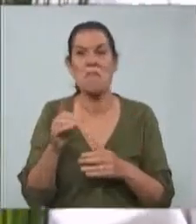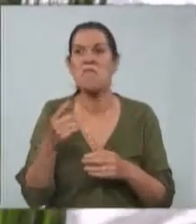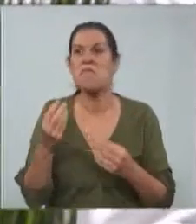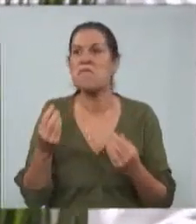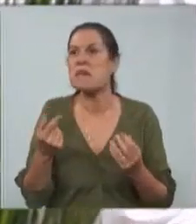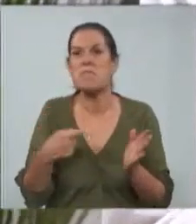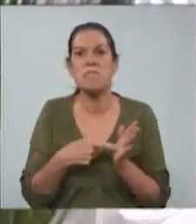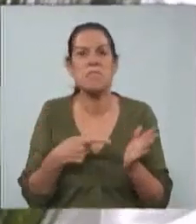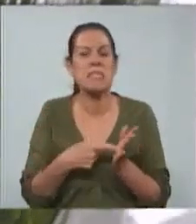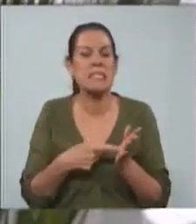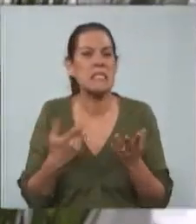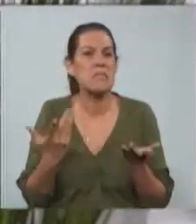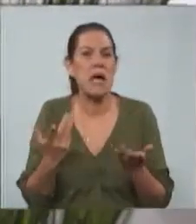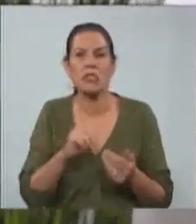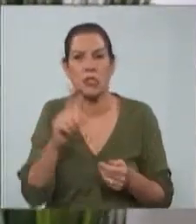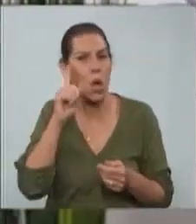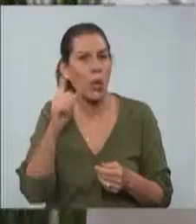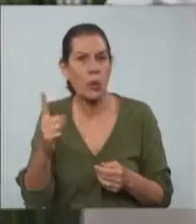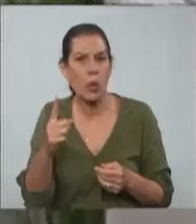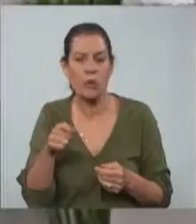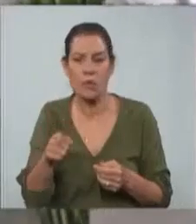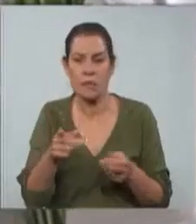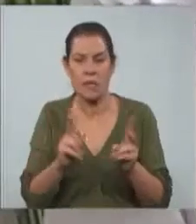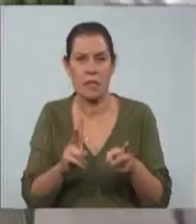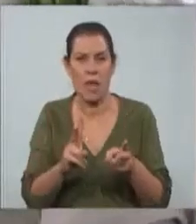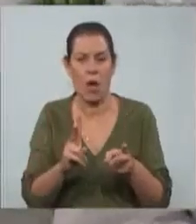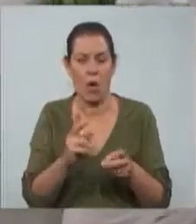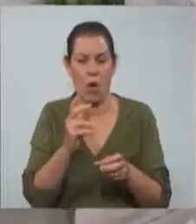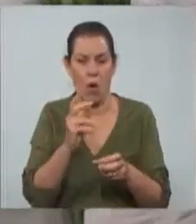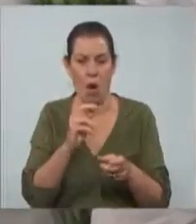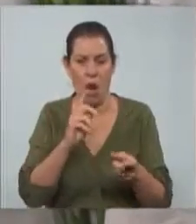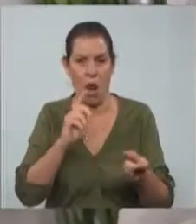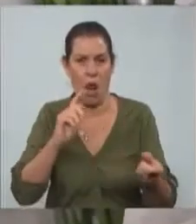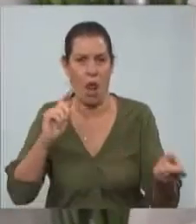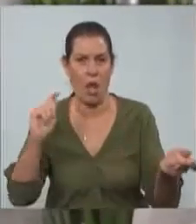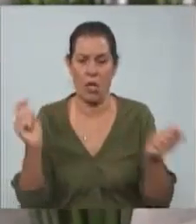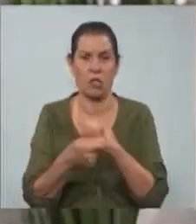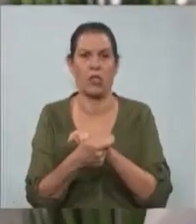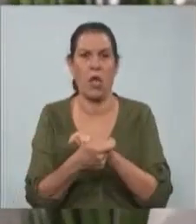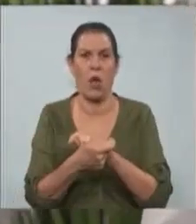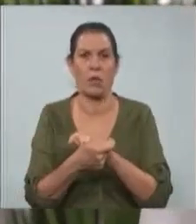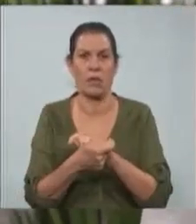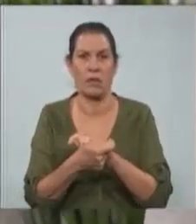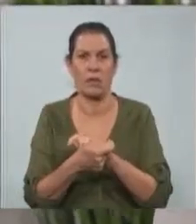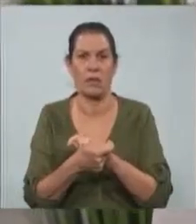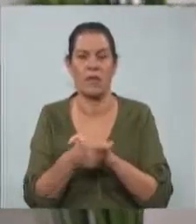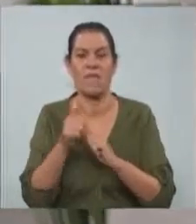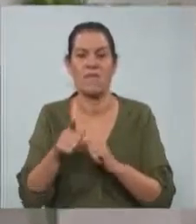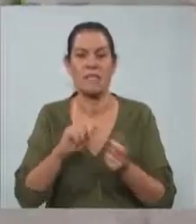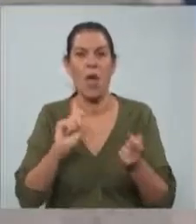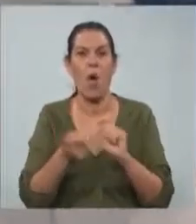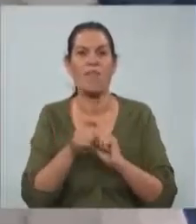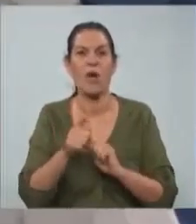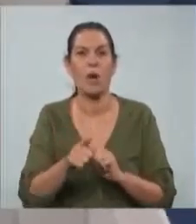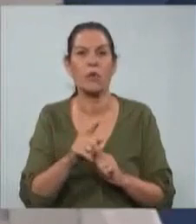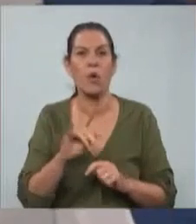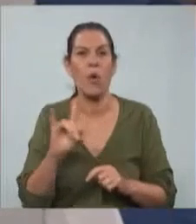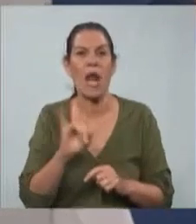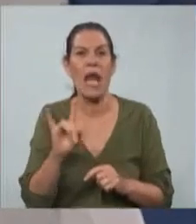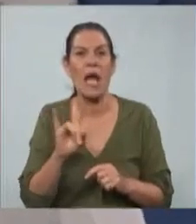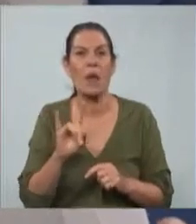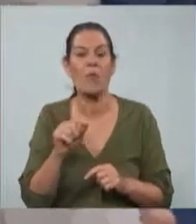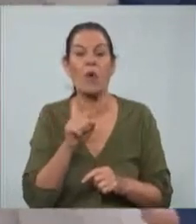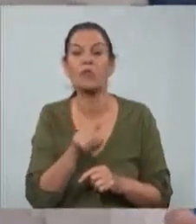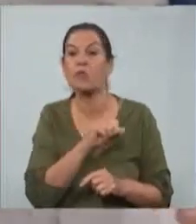יודעים אותה, הוא יכול לעבור שינוי מרחבי, והשינוי הזה הופך אותו בעצם לחלבון פתולוגי, חלבון לא